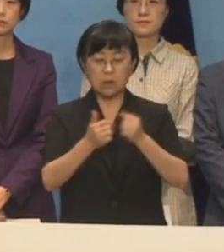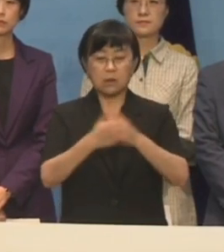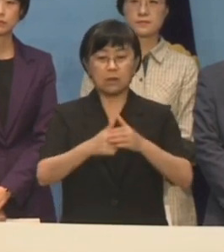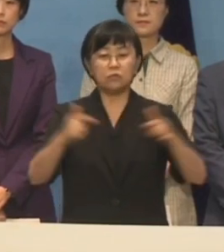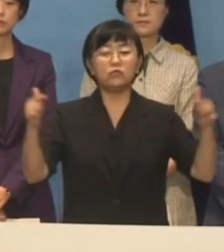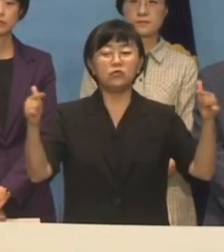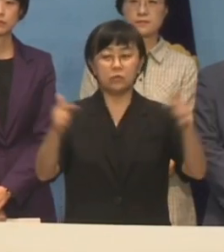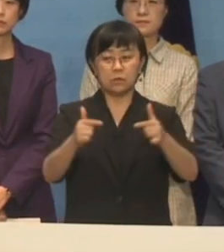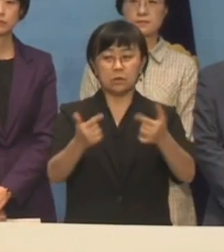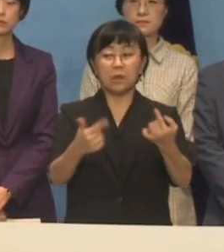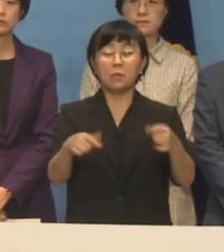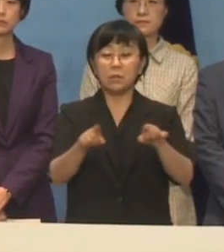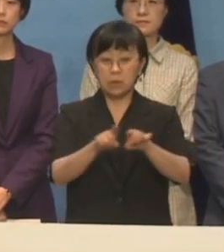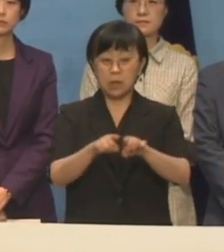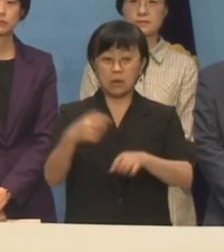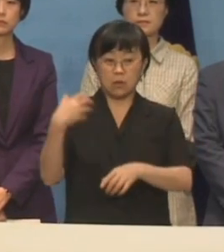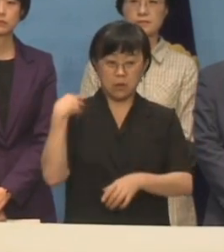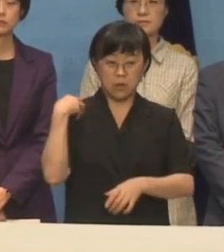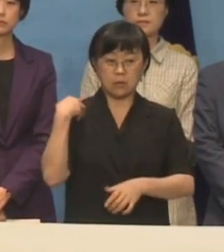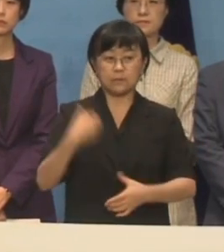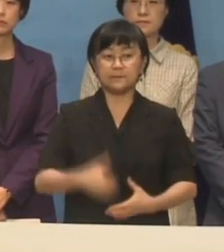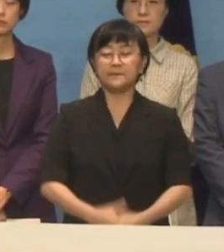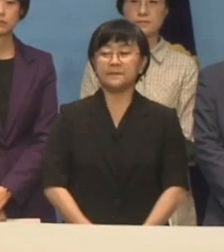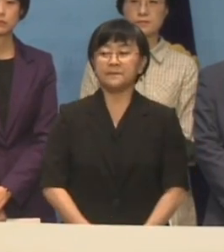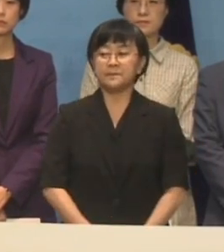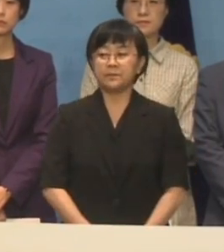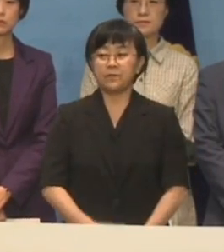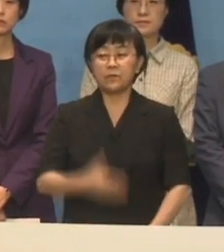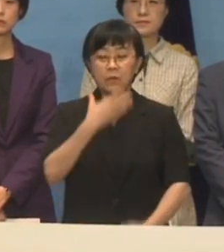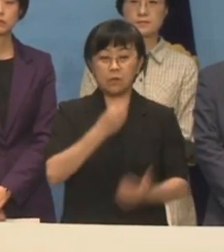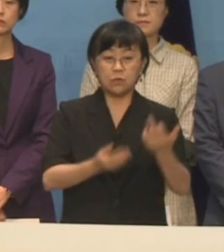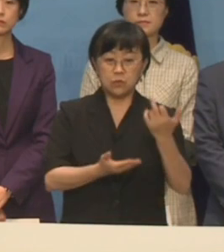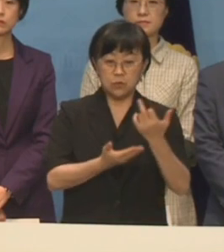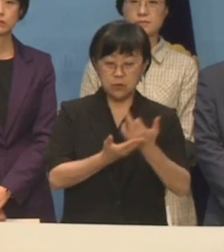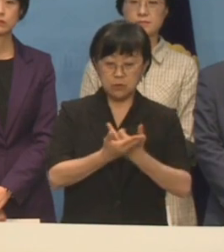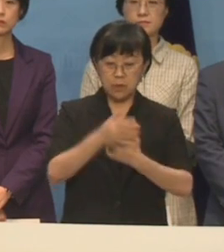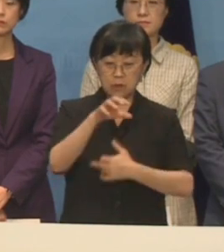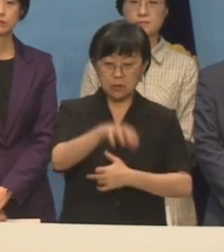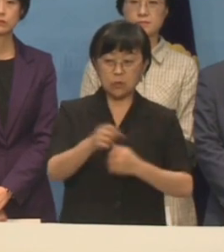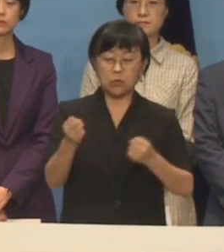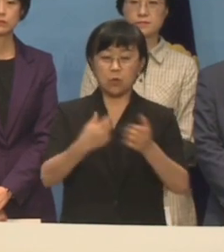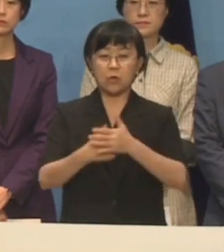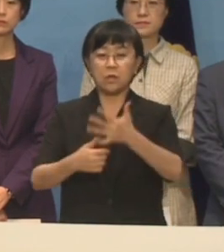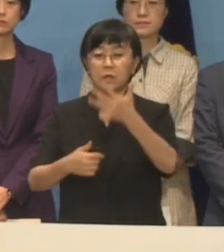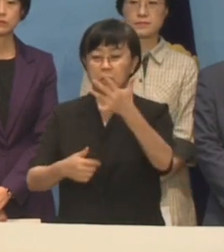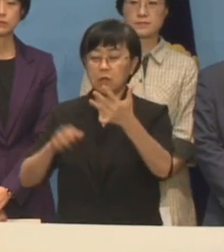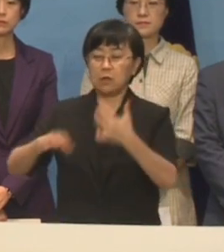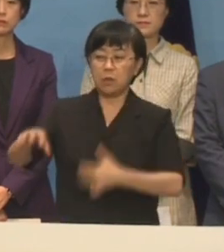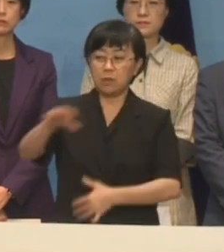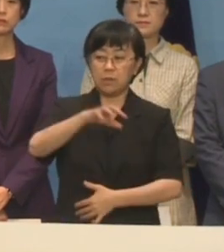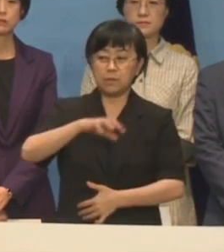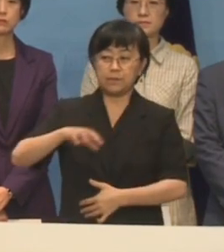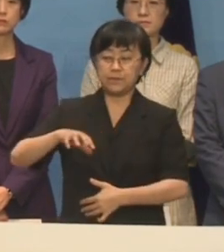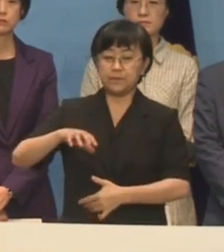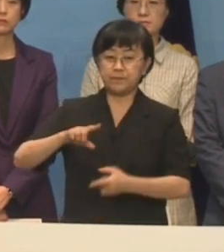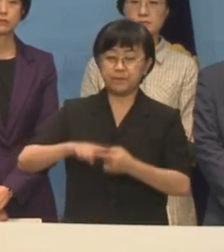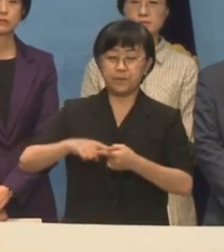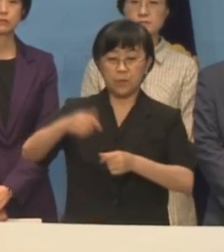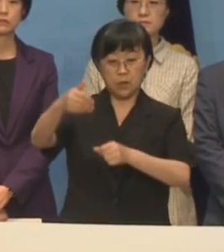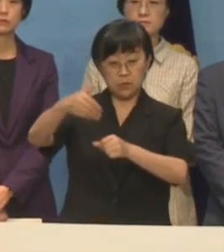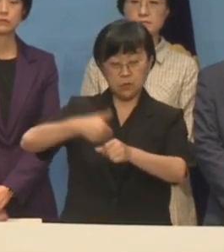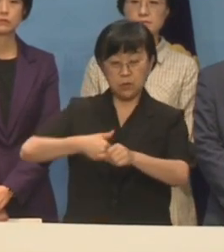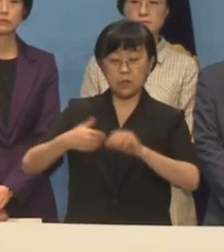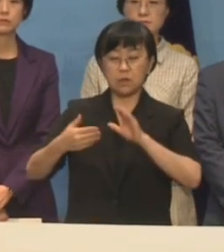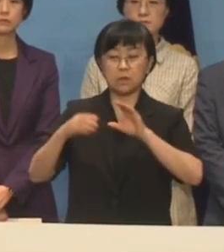대폭 낮추는 데도 같이 역할을 했고 그리고 후쿠시마 현을 비롯한 8개 현 바로 수입금지가